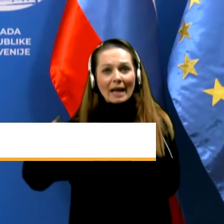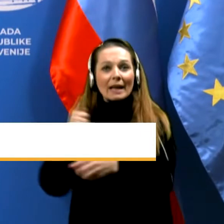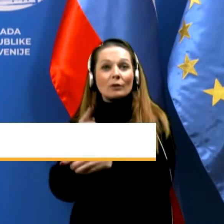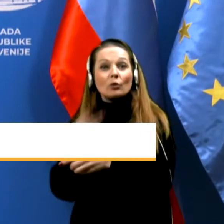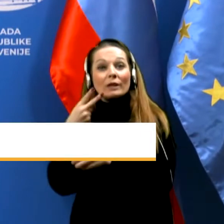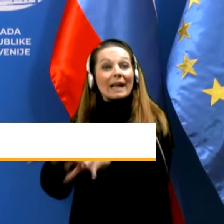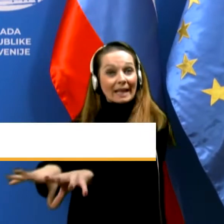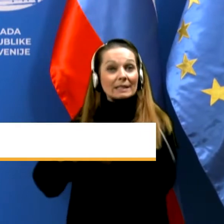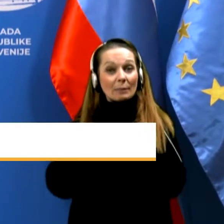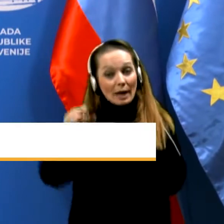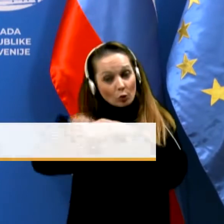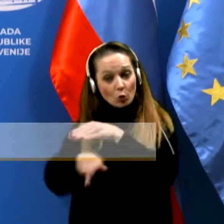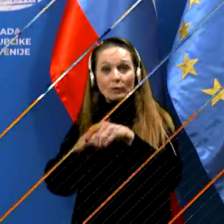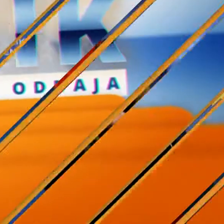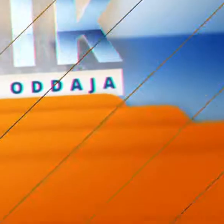Aktualno stanje okužb.